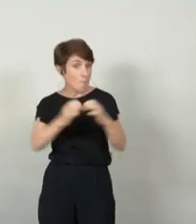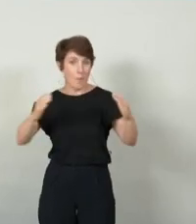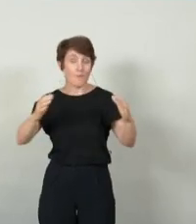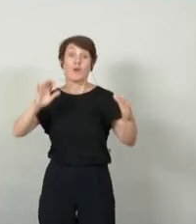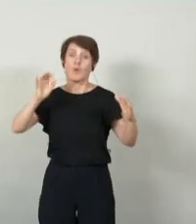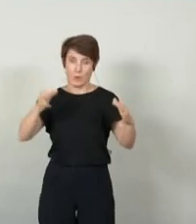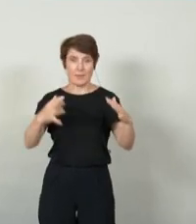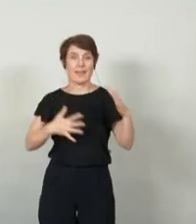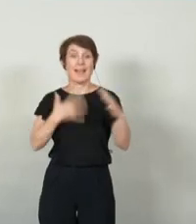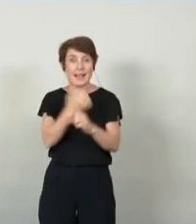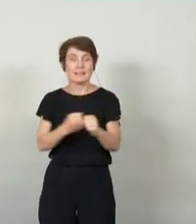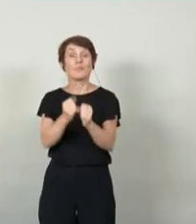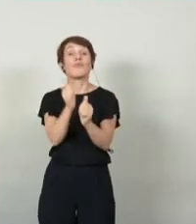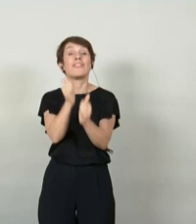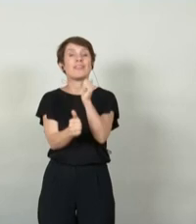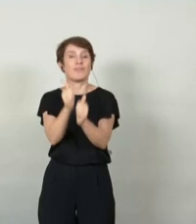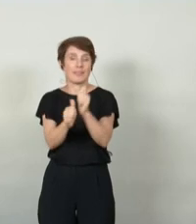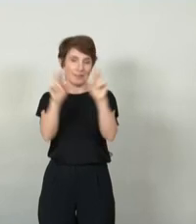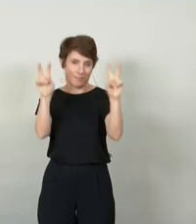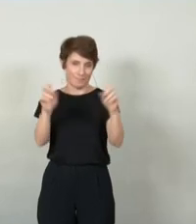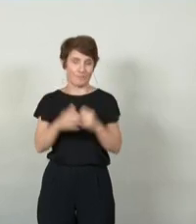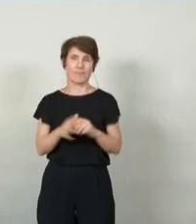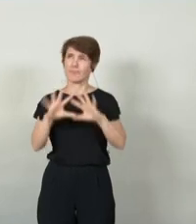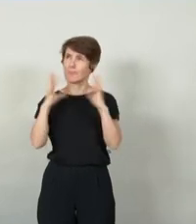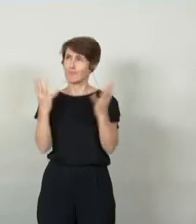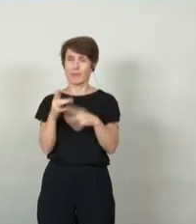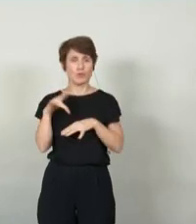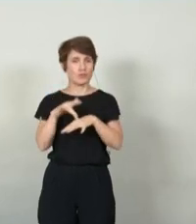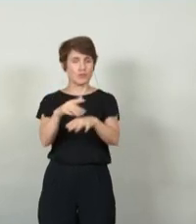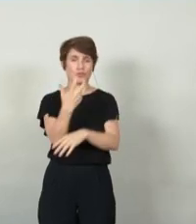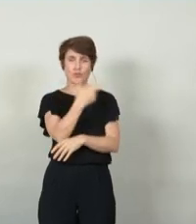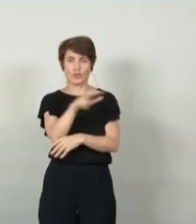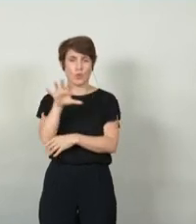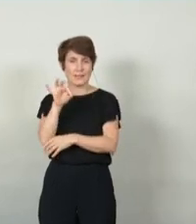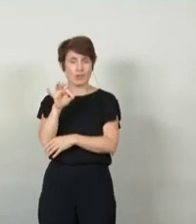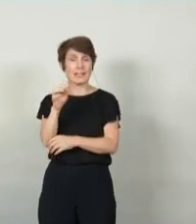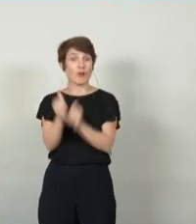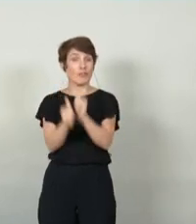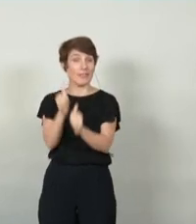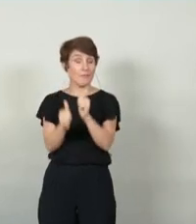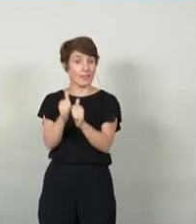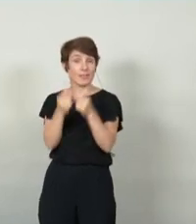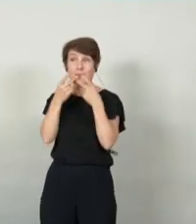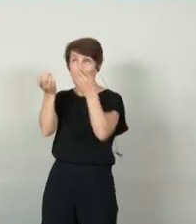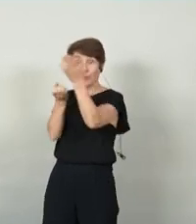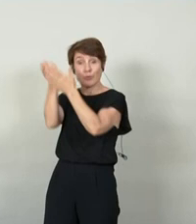des défis ce sont plus de 350 défis signalés à l'agence capitale verte